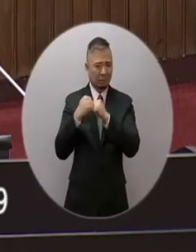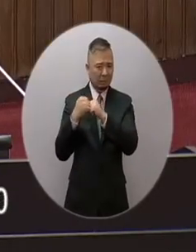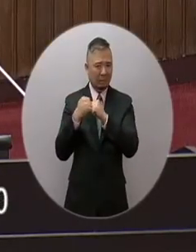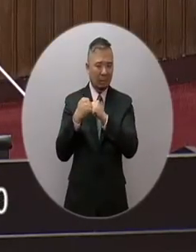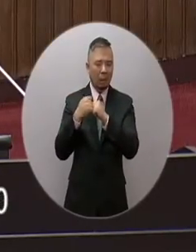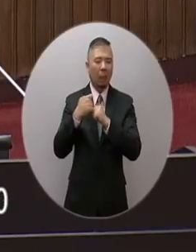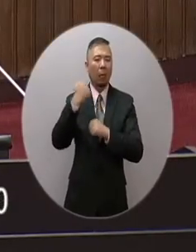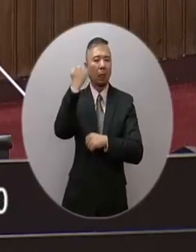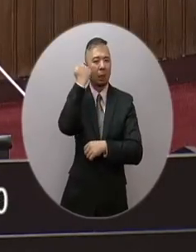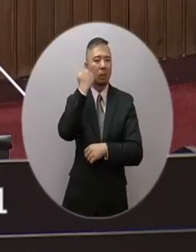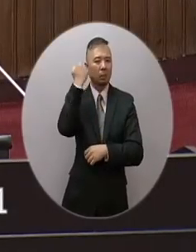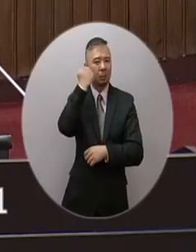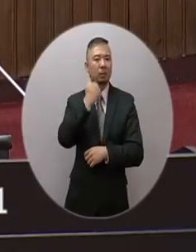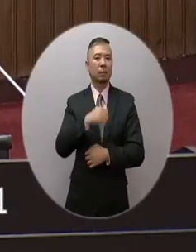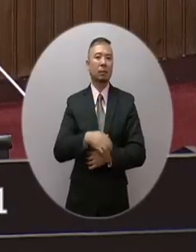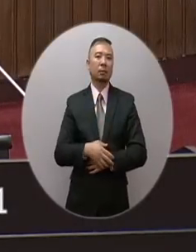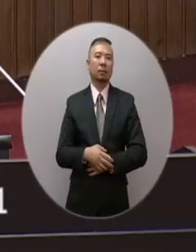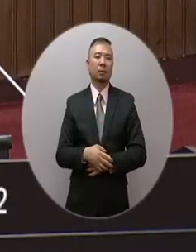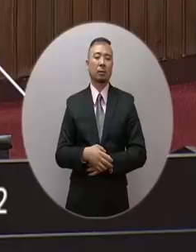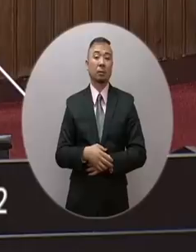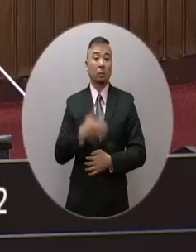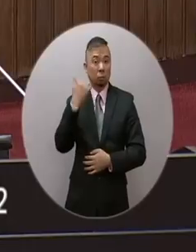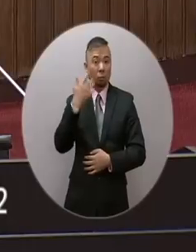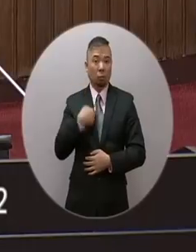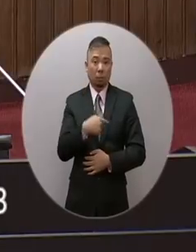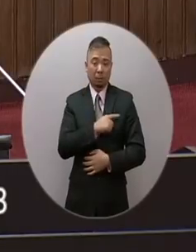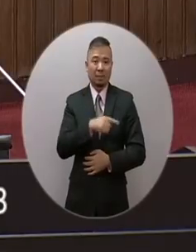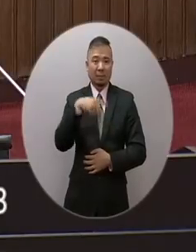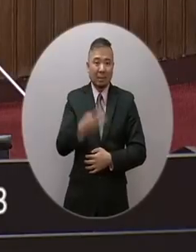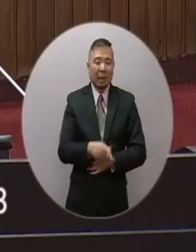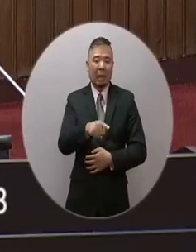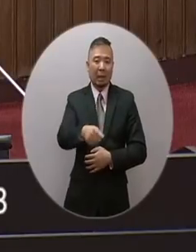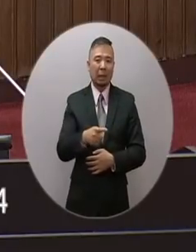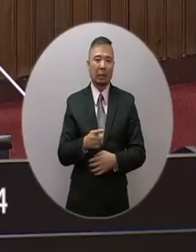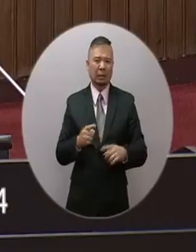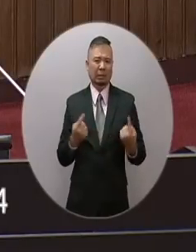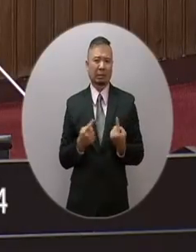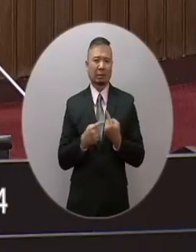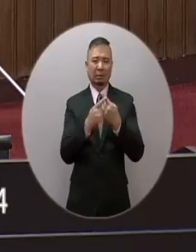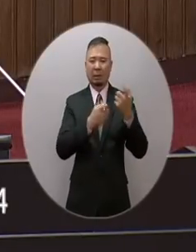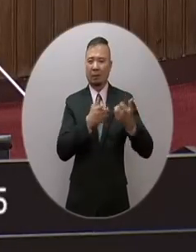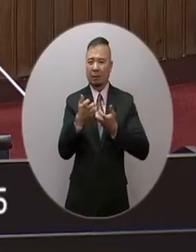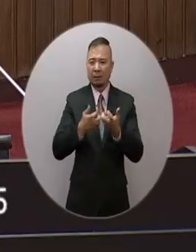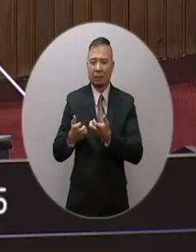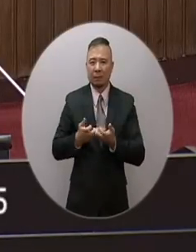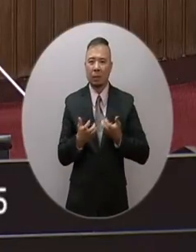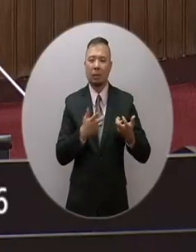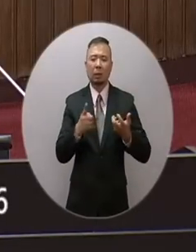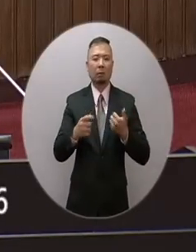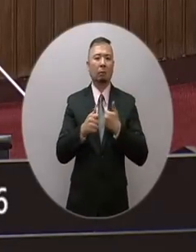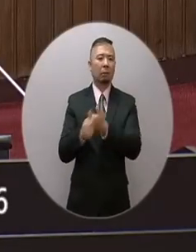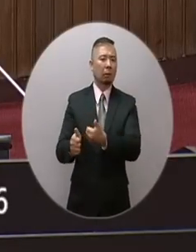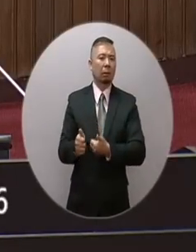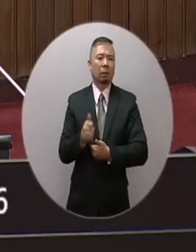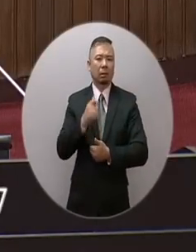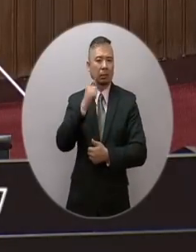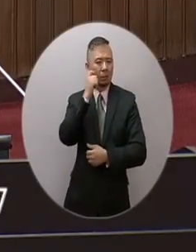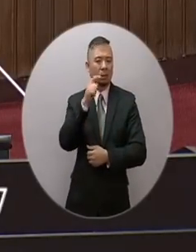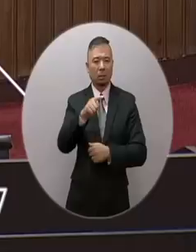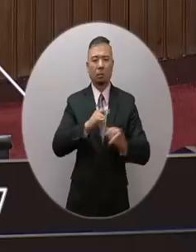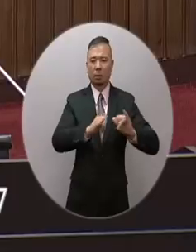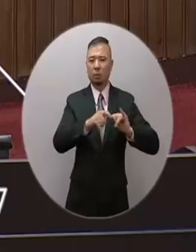了，何况是我们严重分裂、仇恨对立的台湾。人民当然焦